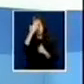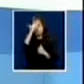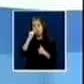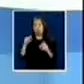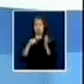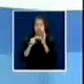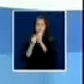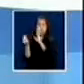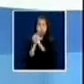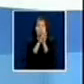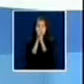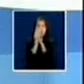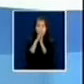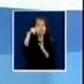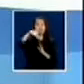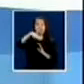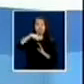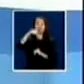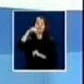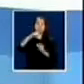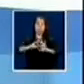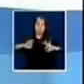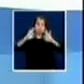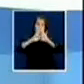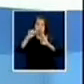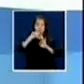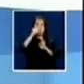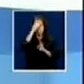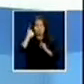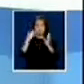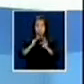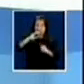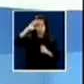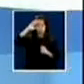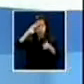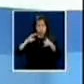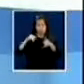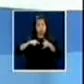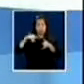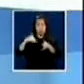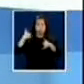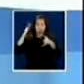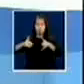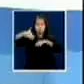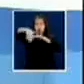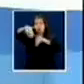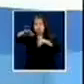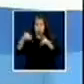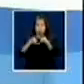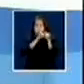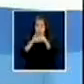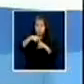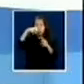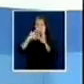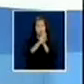ปะทะกันกับกลุ่มคนซึ่งพยายามเข้ามาโจมตีด่านของทหารนะครับในบริเวณที่มีการตั้งด่านโดยเฉ